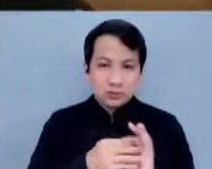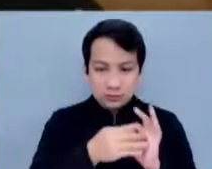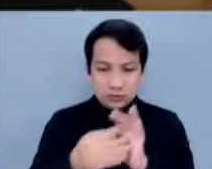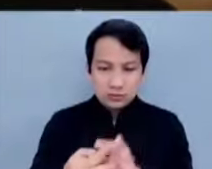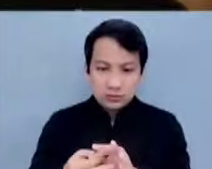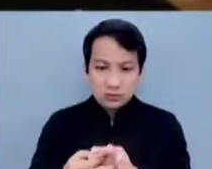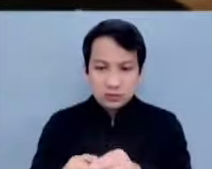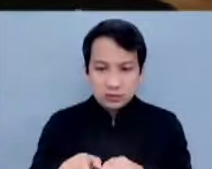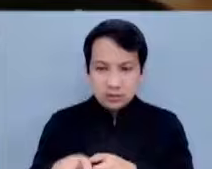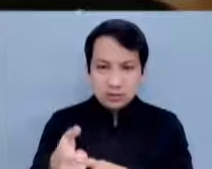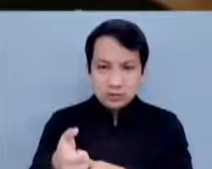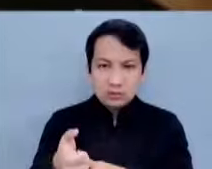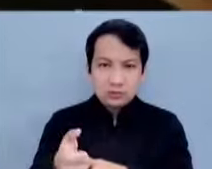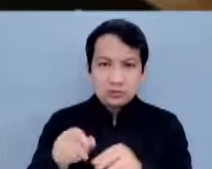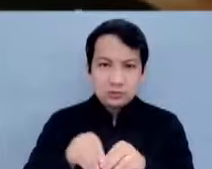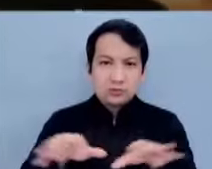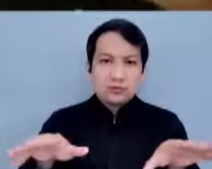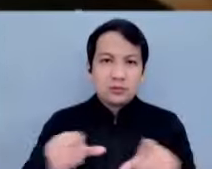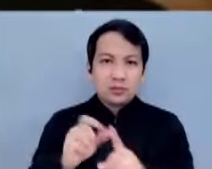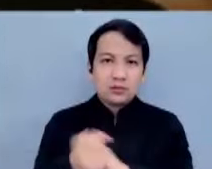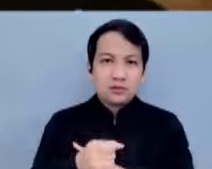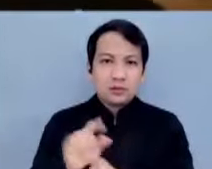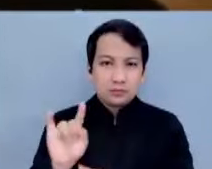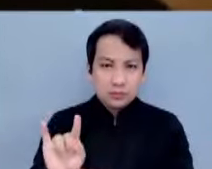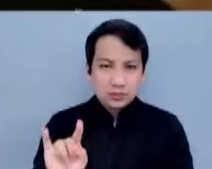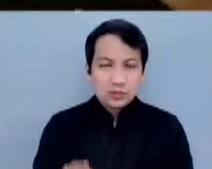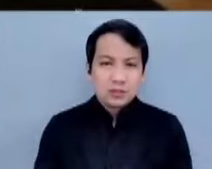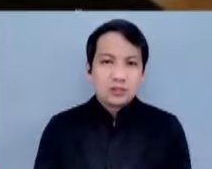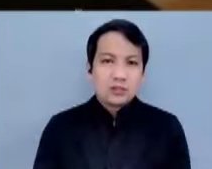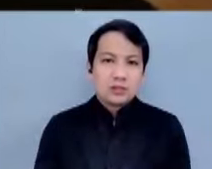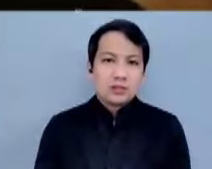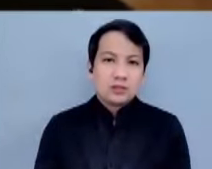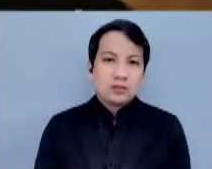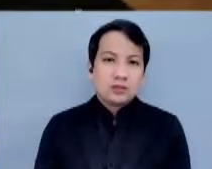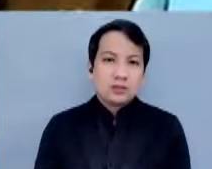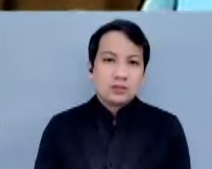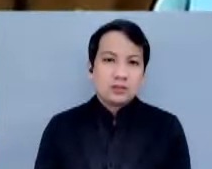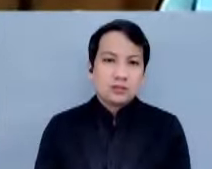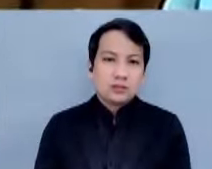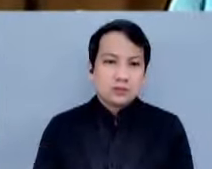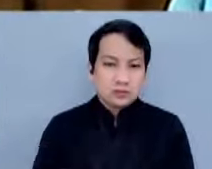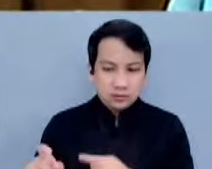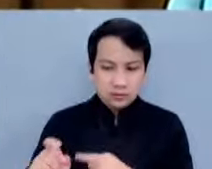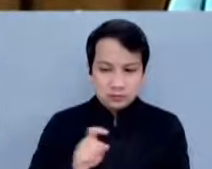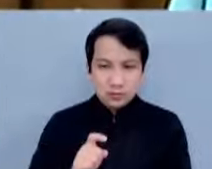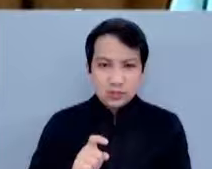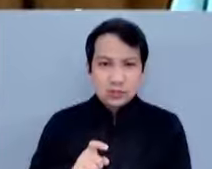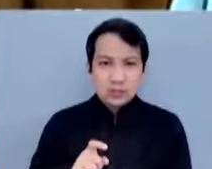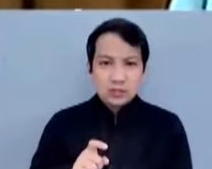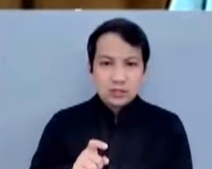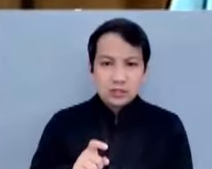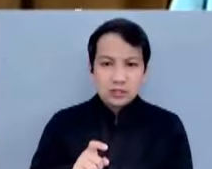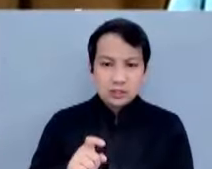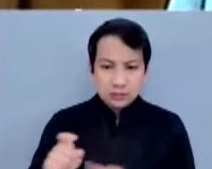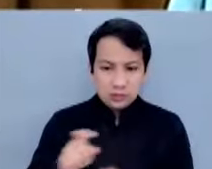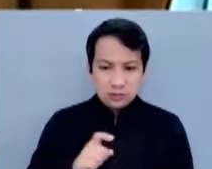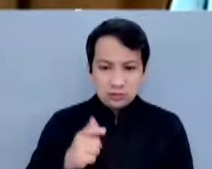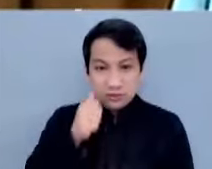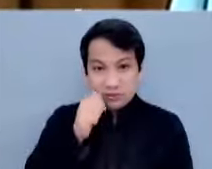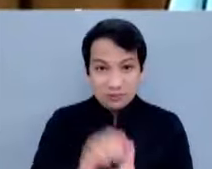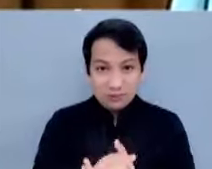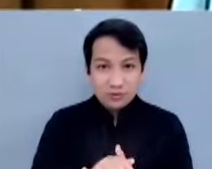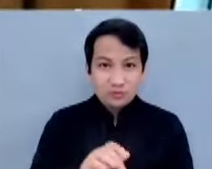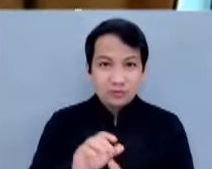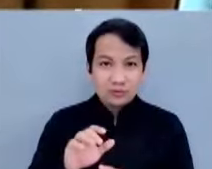test, kumalat sa social media. Being texted me that